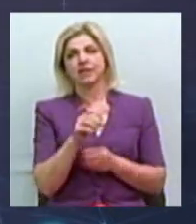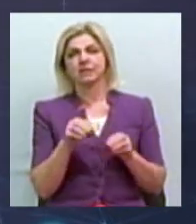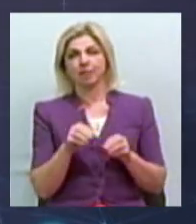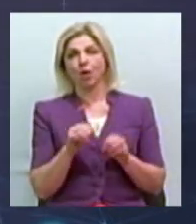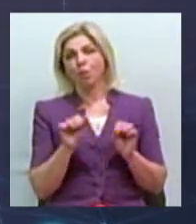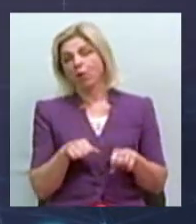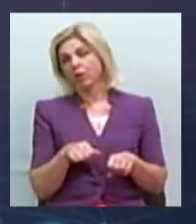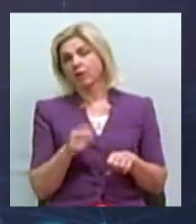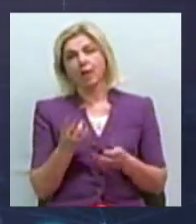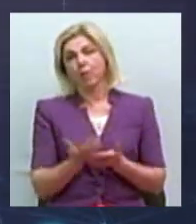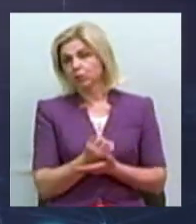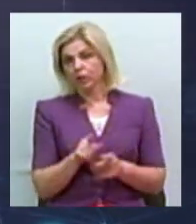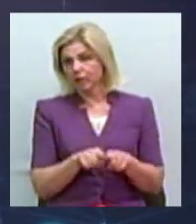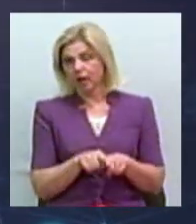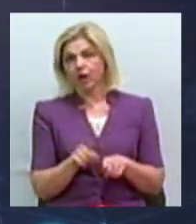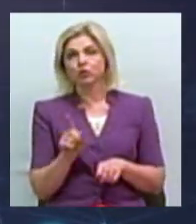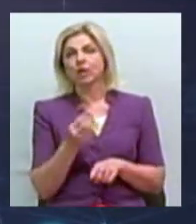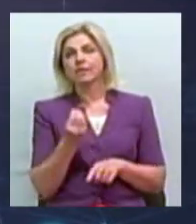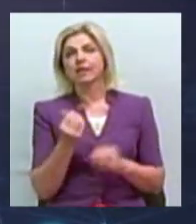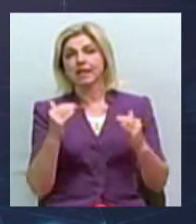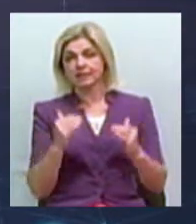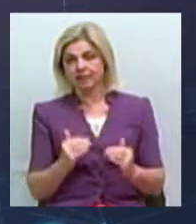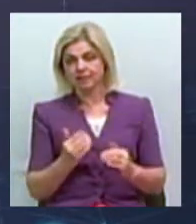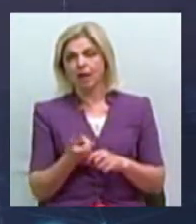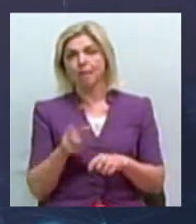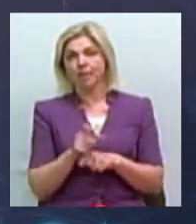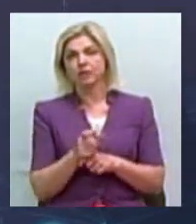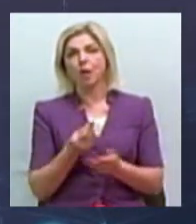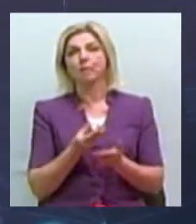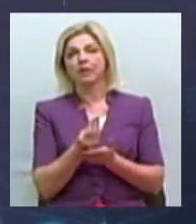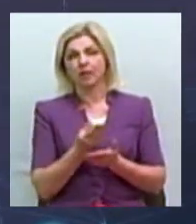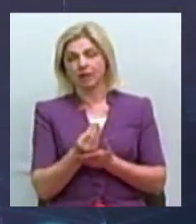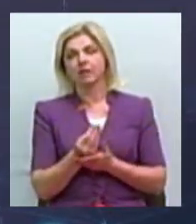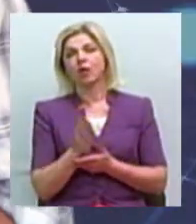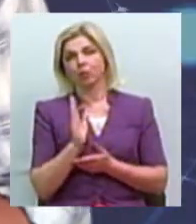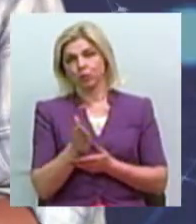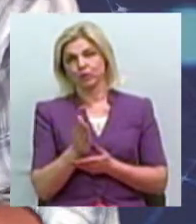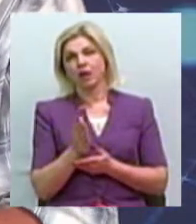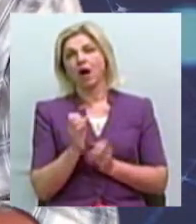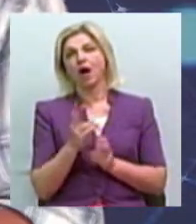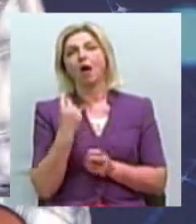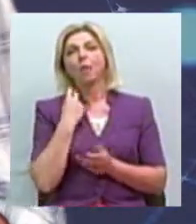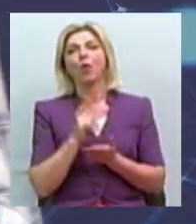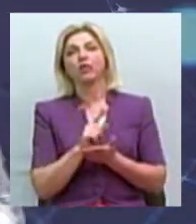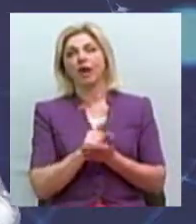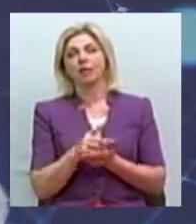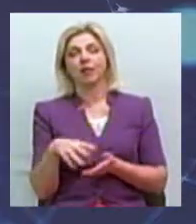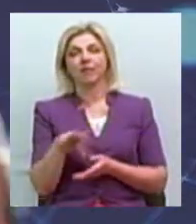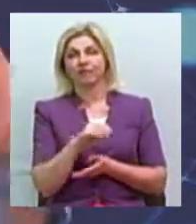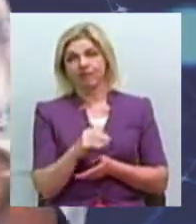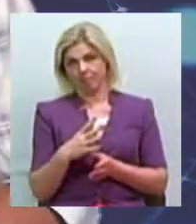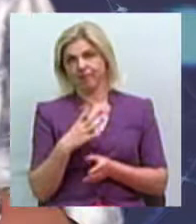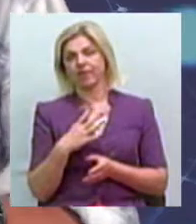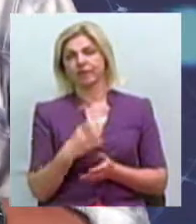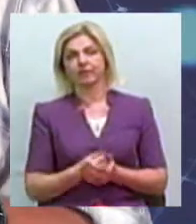що... Якщо ціна знизиться, то більше платників стане, як це буває з податками, ну, это, усіма это, податками. Я от,